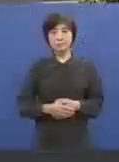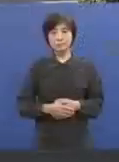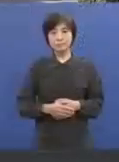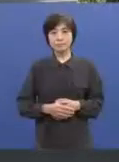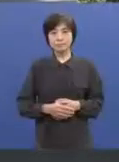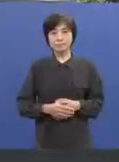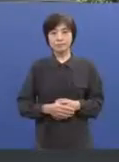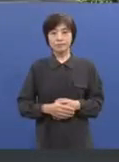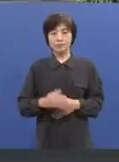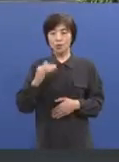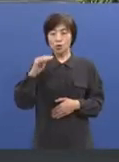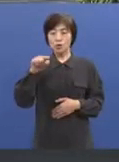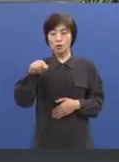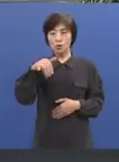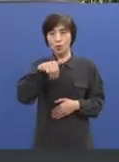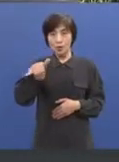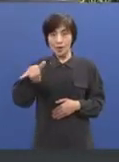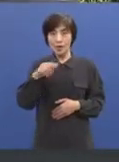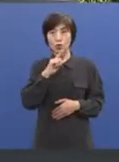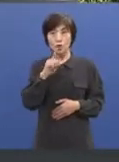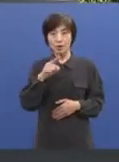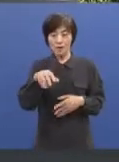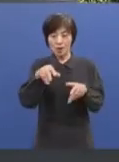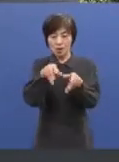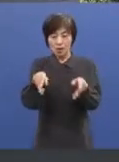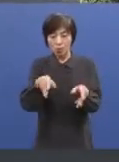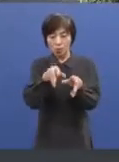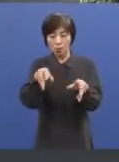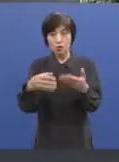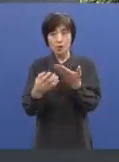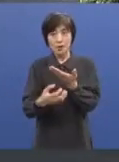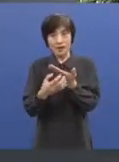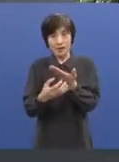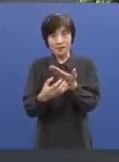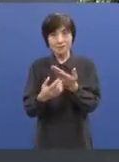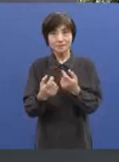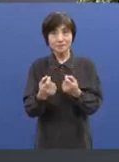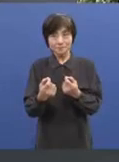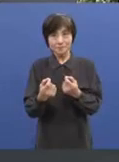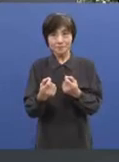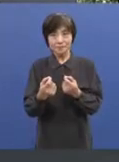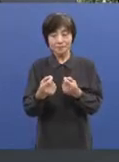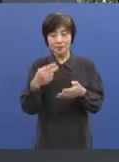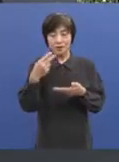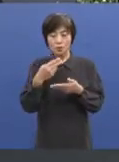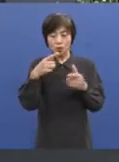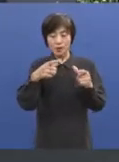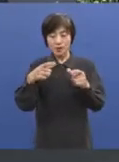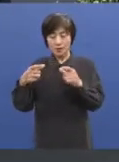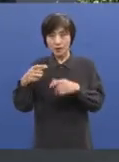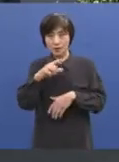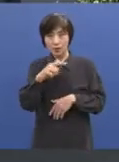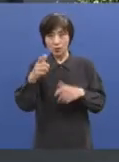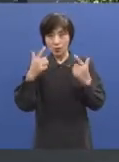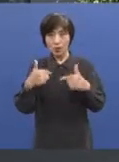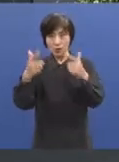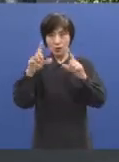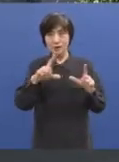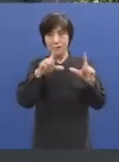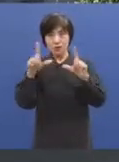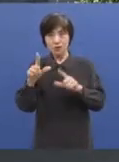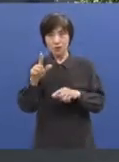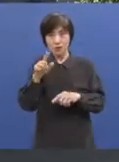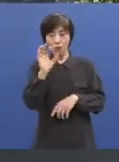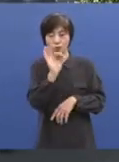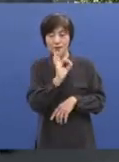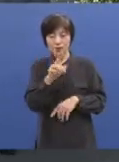小袖といえば小袖焼きがありますよね。 そうですね、はい、食器などの日用品を中心に作ってい